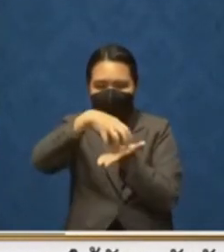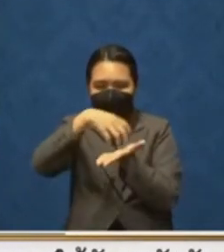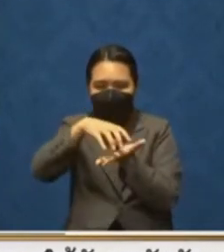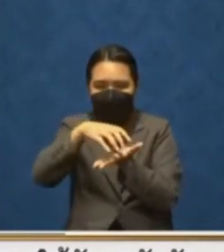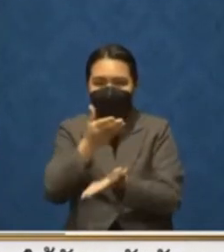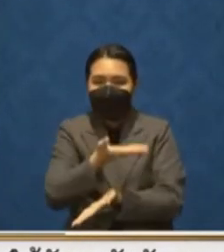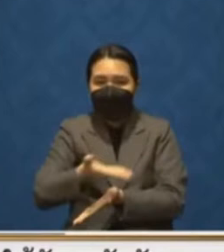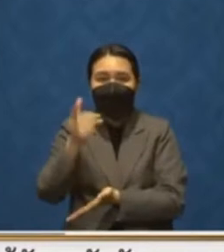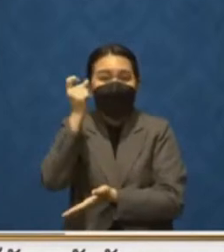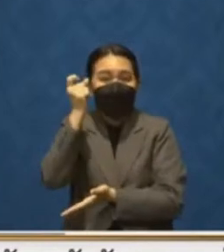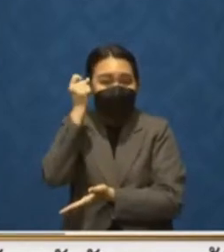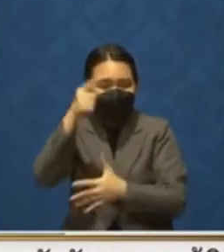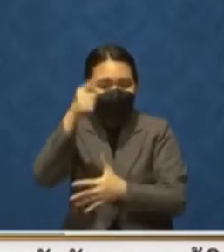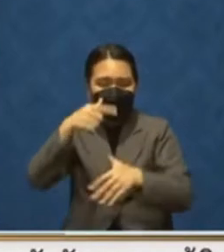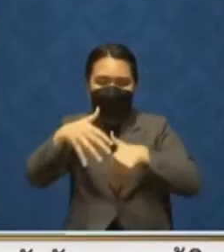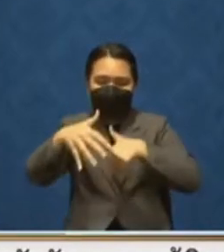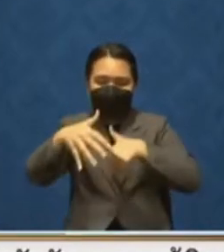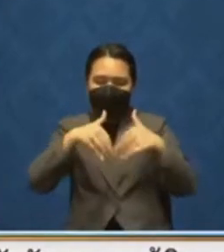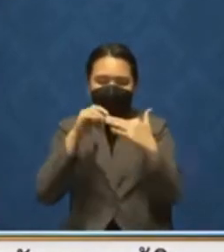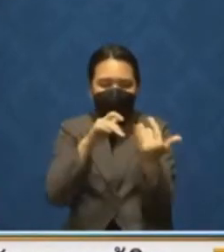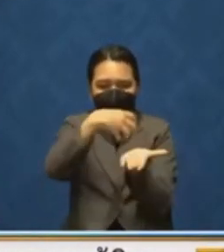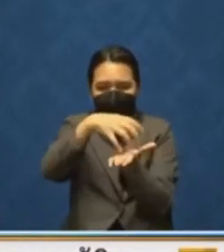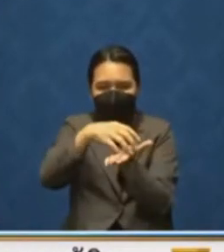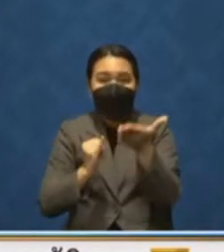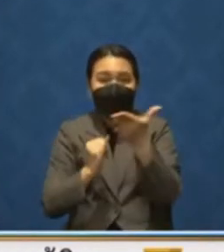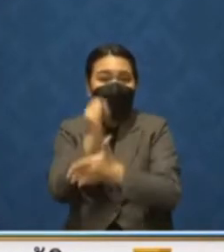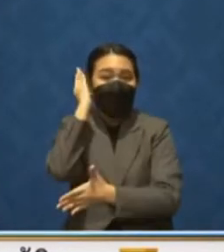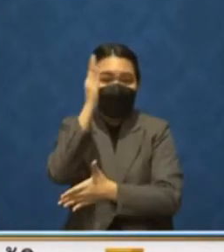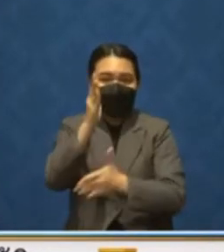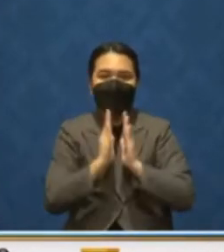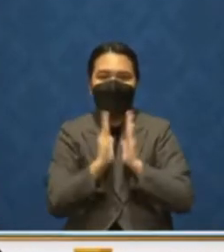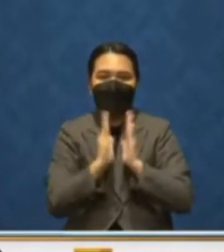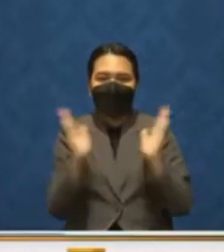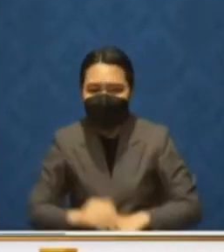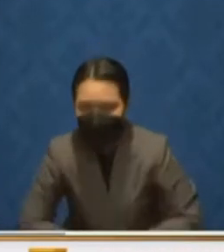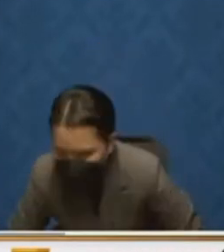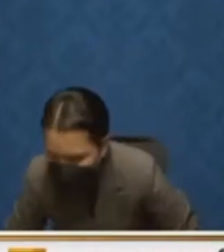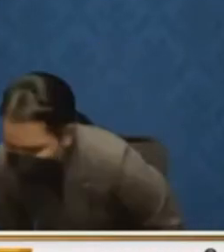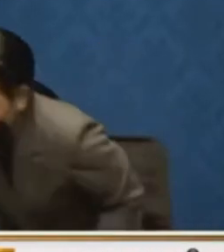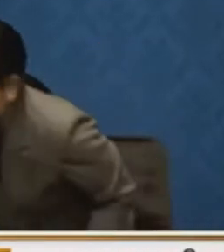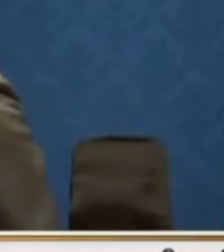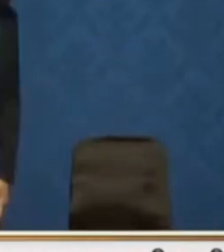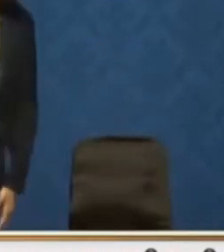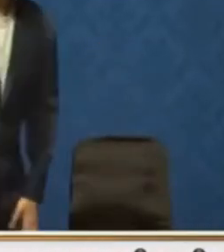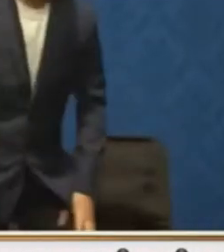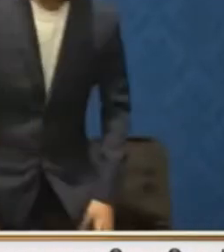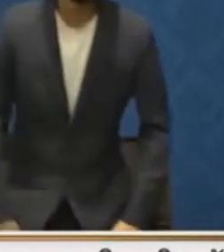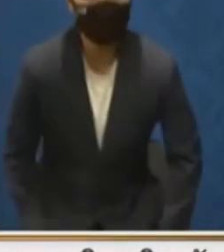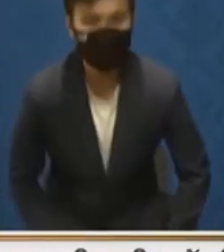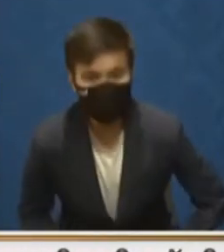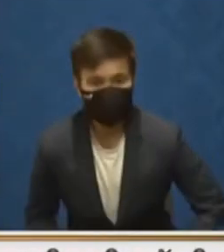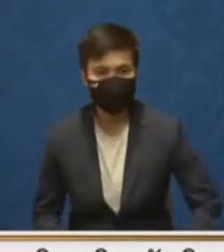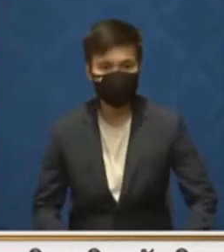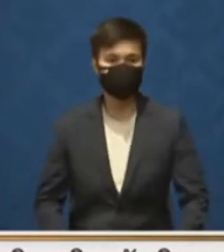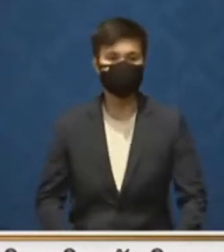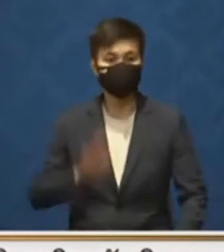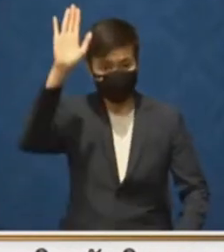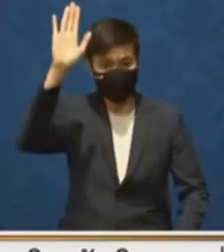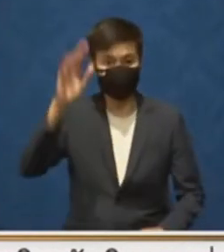สารกับประชาชนได้ยังถูกต้องต่อไปครับขอบคุณครับขอบคุณครับตกใจถ้า